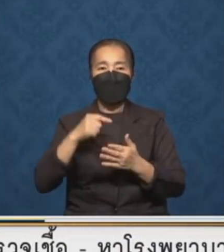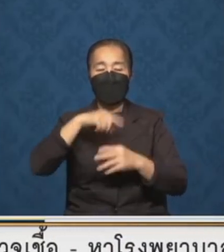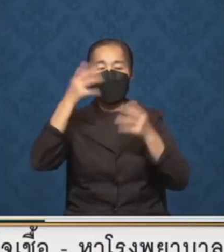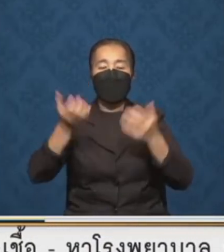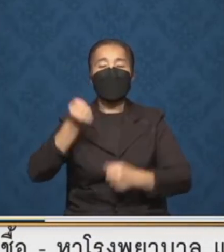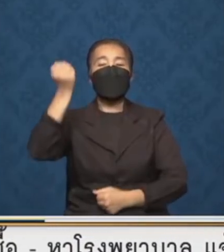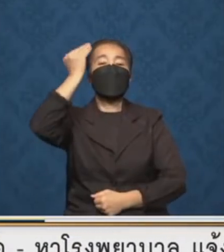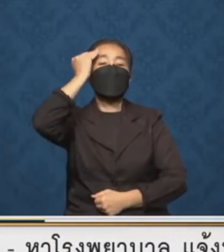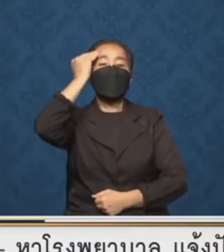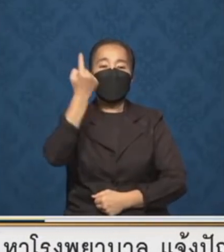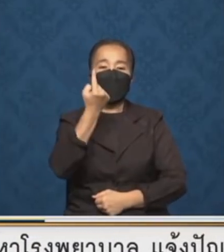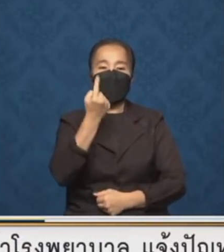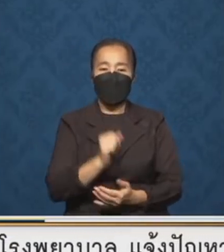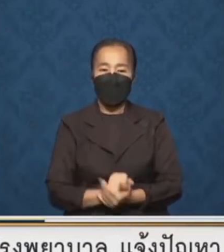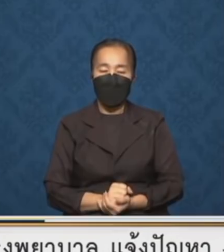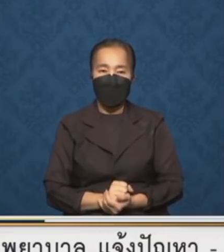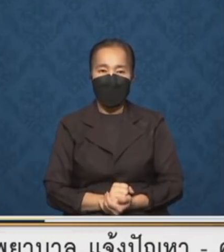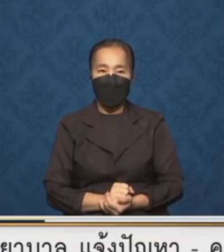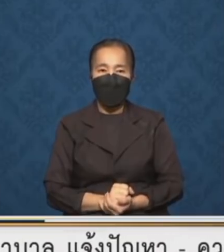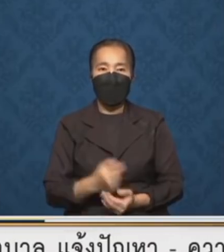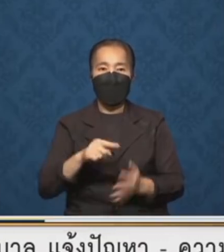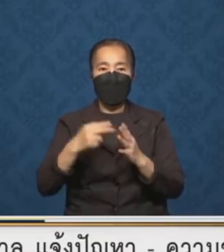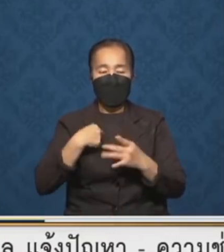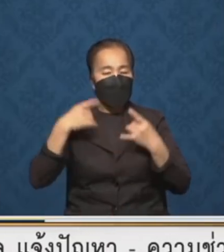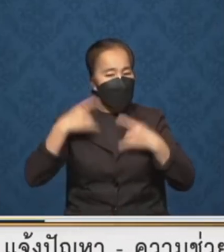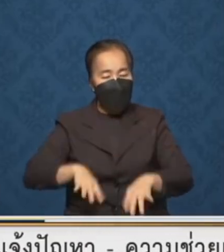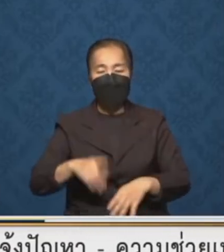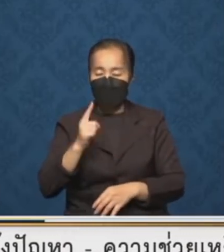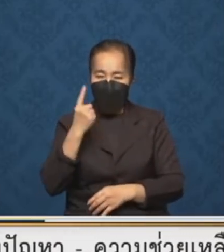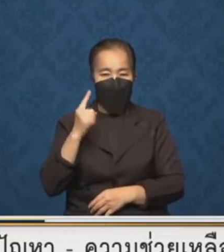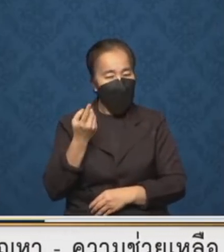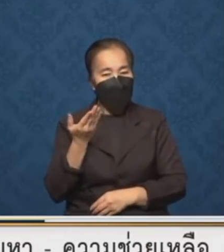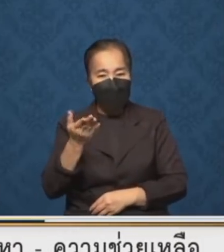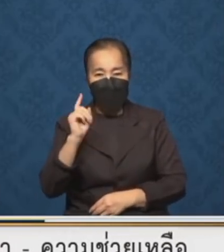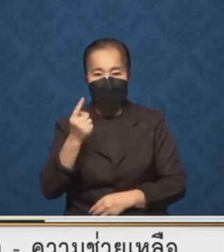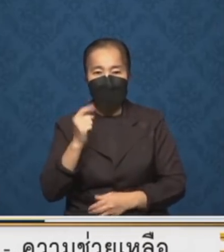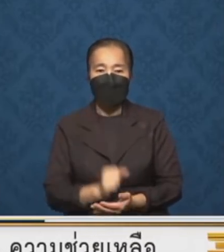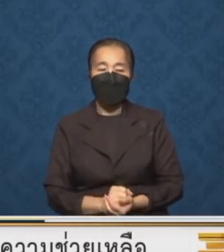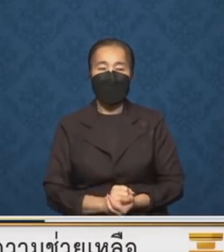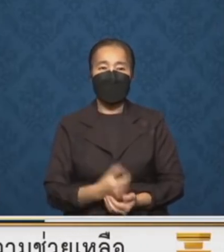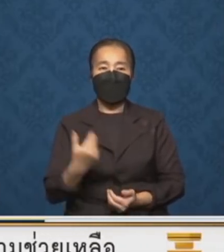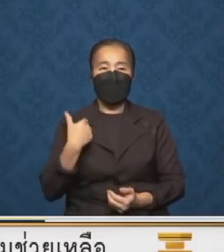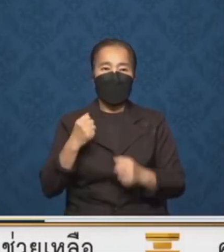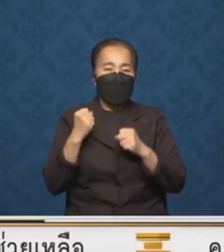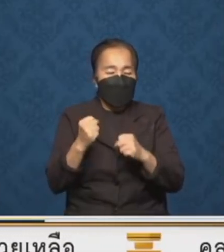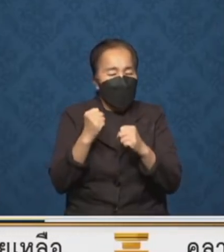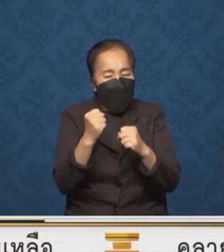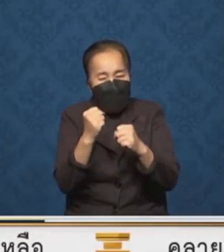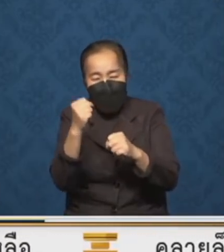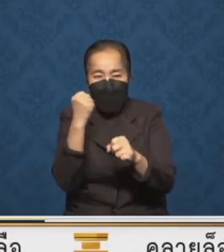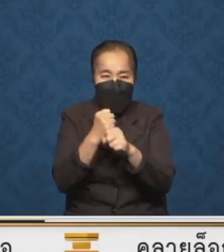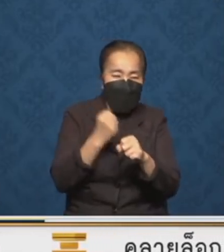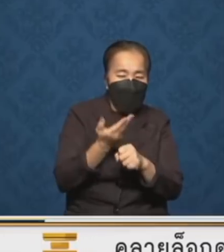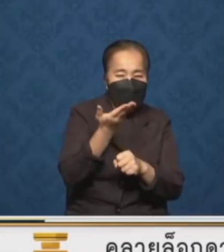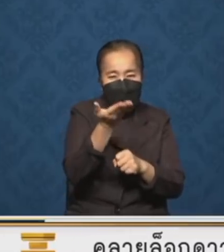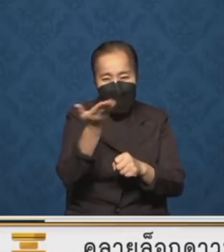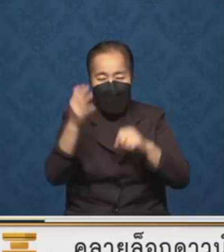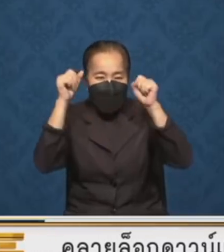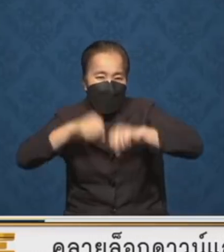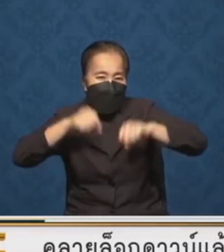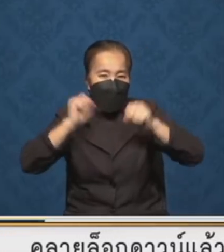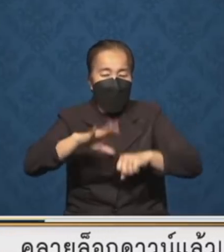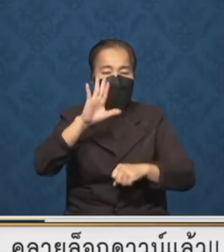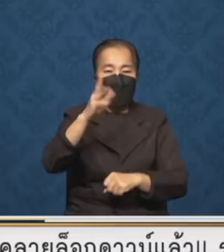ตรีรู้ว่าเสี่ยงแต่ยังต้องขอลองครับเลยพยายามจะหาหลังพิงครับไปขอมติเห็นชอบจากคร